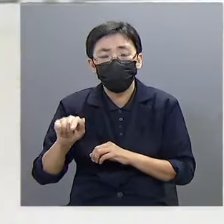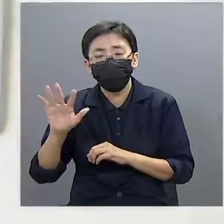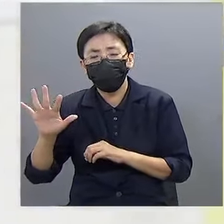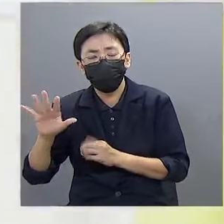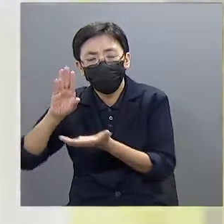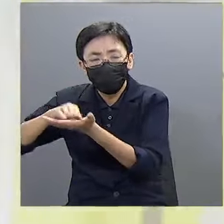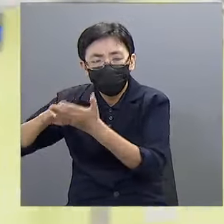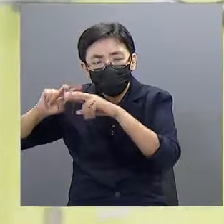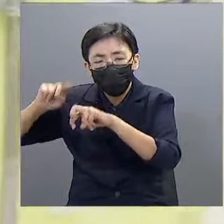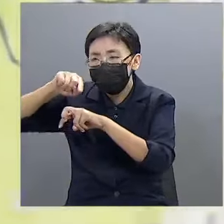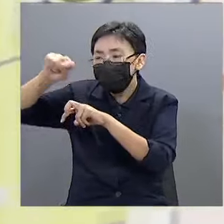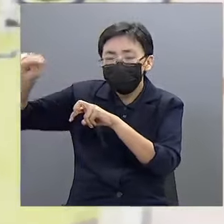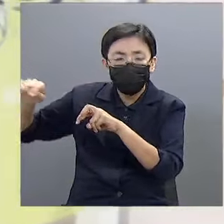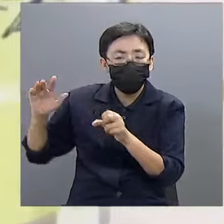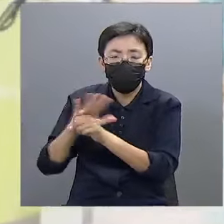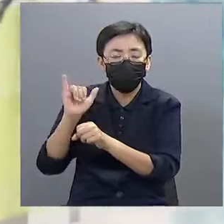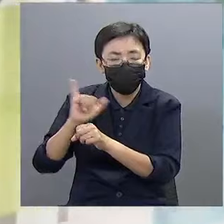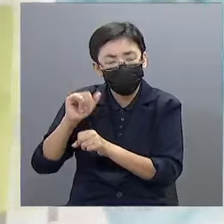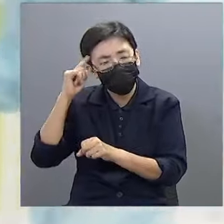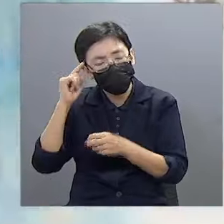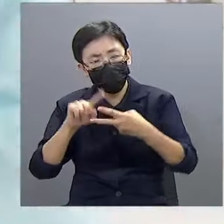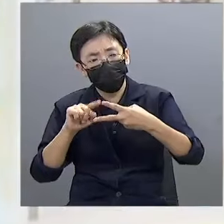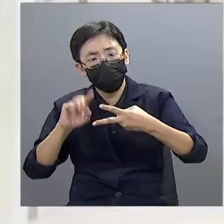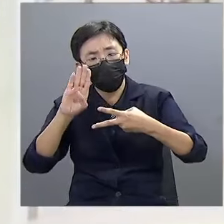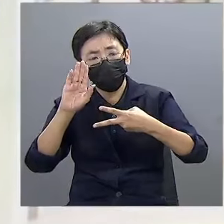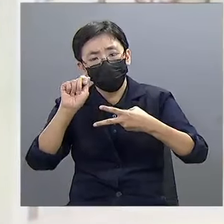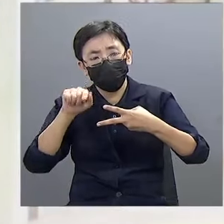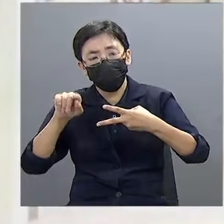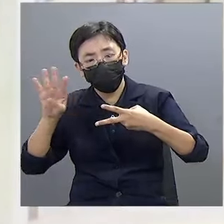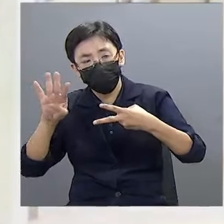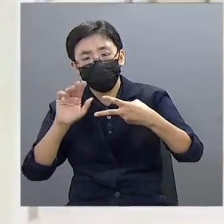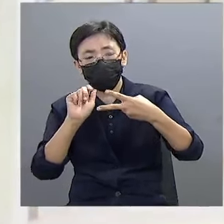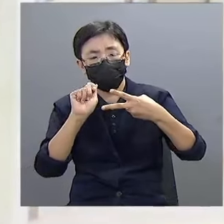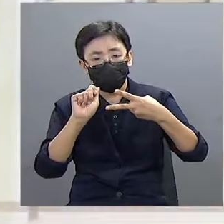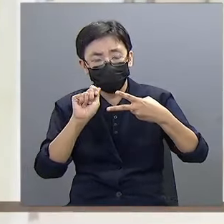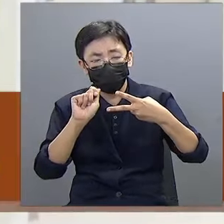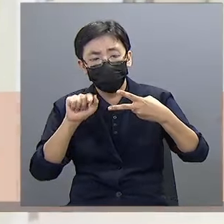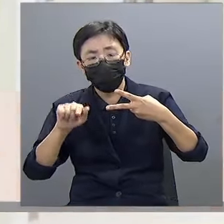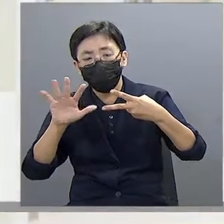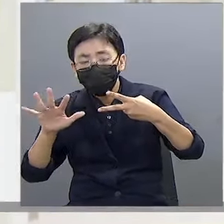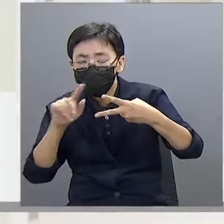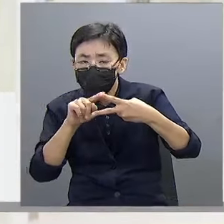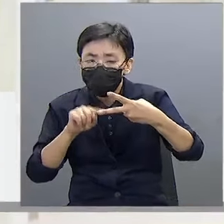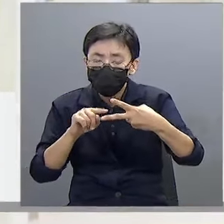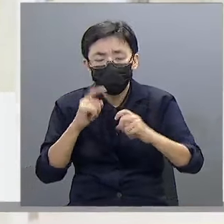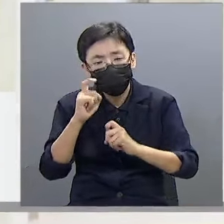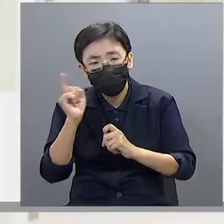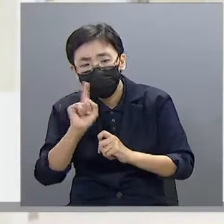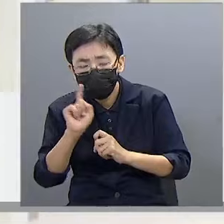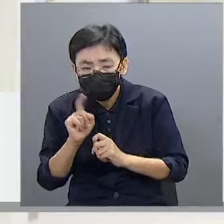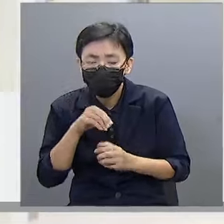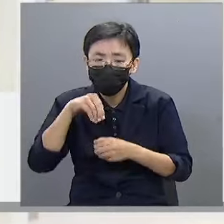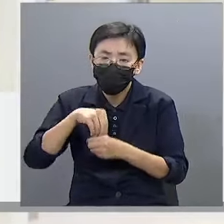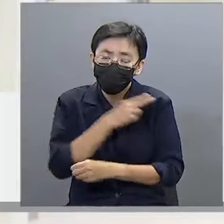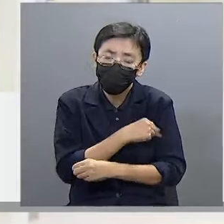สรุปว่าโอมิ Conทั้ง 2สายพันธุ์ย่อยนั้นมีความรุนแรงในการก่อโรคหรือว่ามีผลให้ต้องเข้ารับการรักษาตัวในโรงพยาบาลหรือว่า